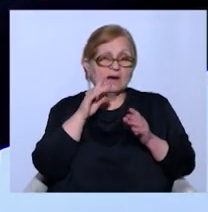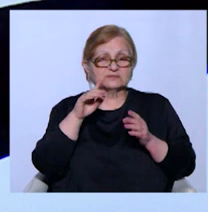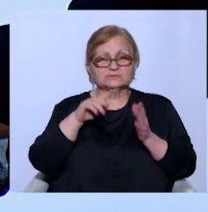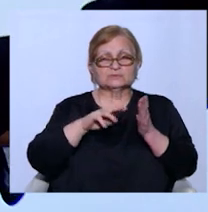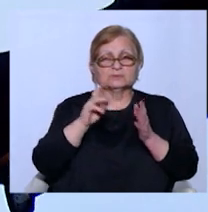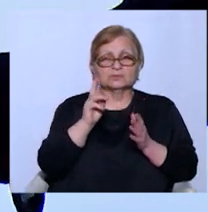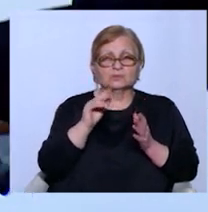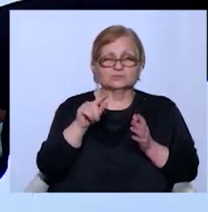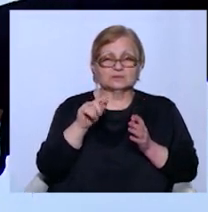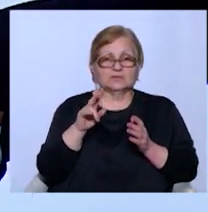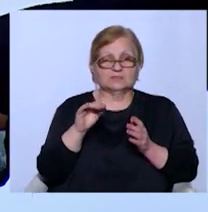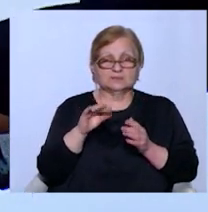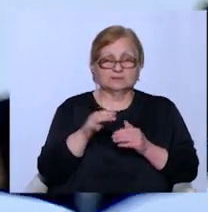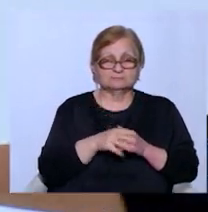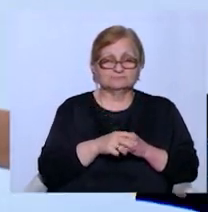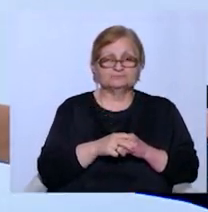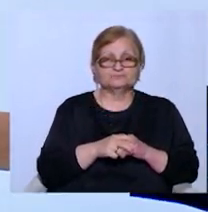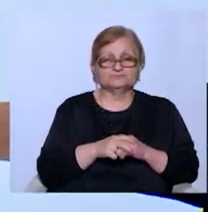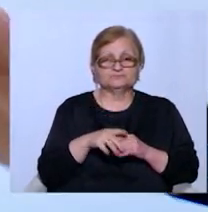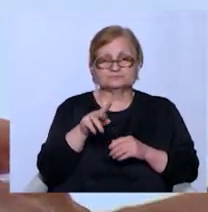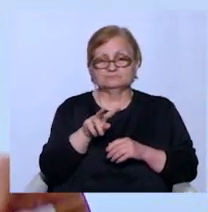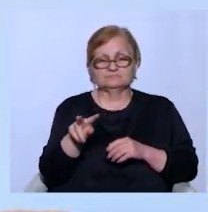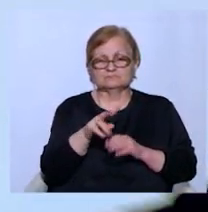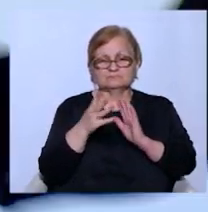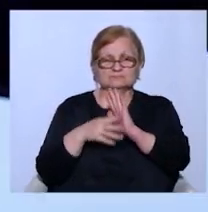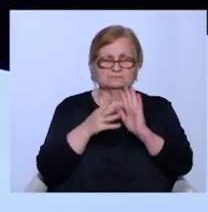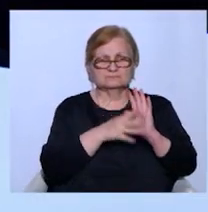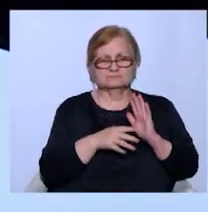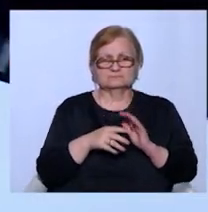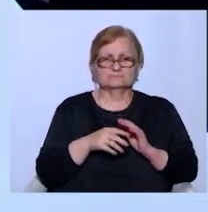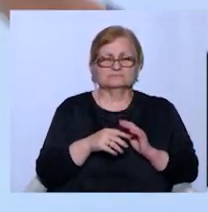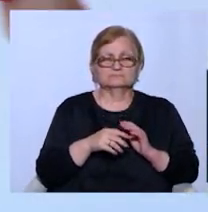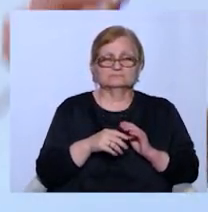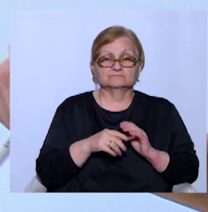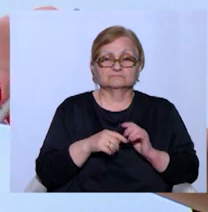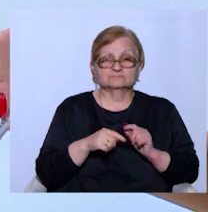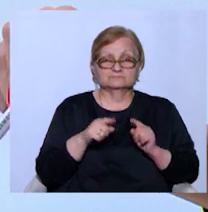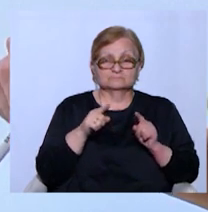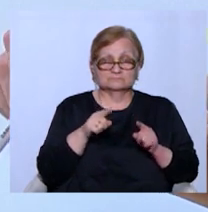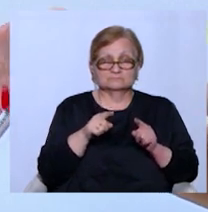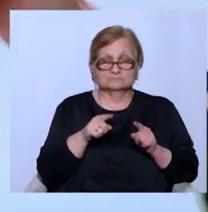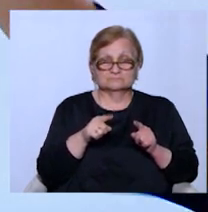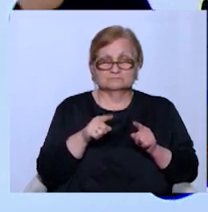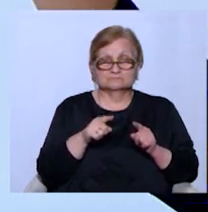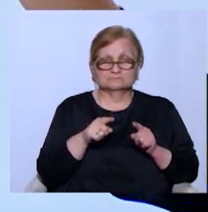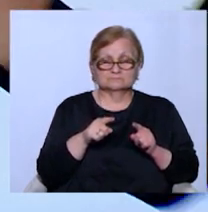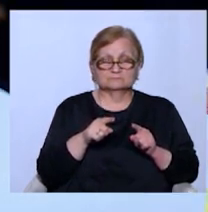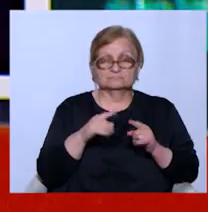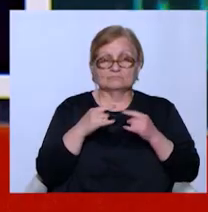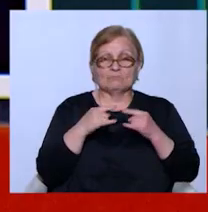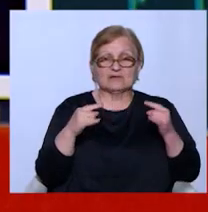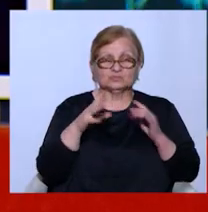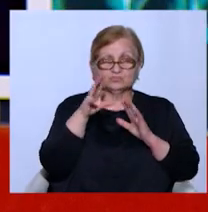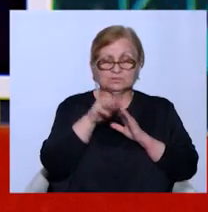სიმაღლეა, აქაც მართკუთხა ტრაპეცია, აქ მართი კუთხე გვაქვს, აქაც მართი კუთხე. ესე იგი, ამ აღნიშნულ ტრაპეცი აღნიშნულ